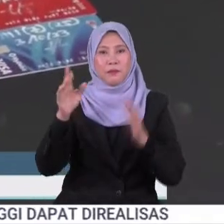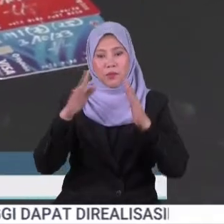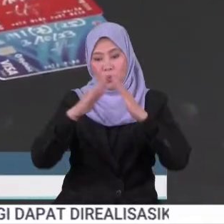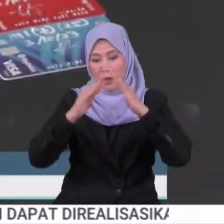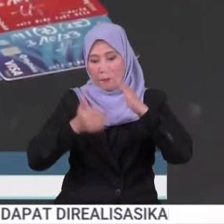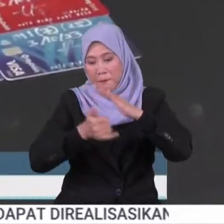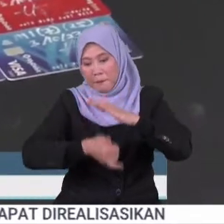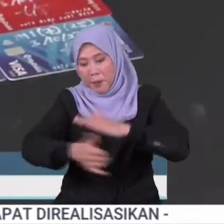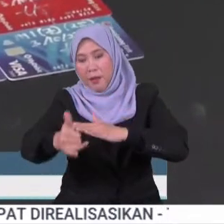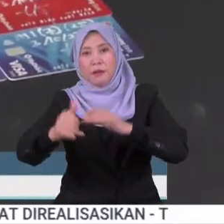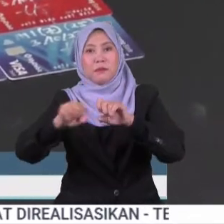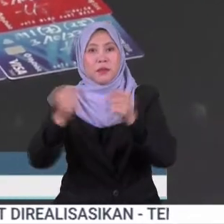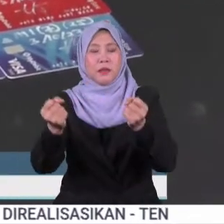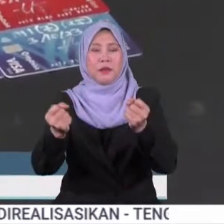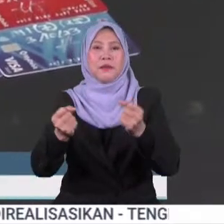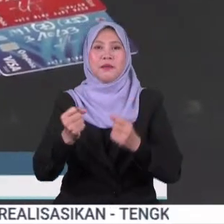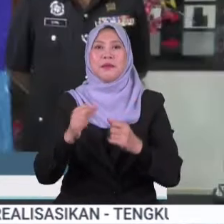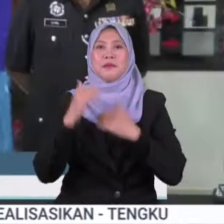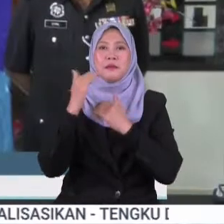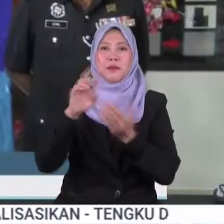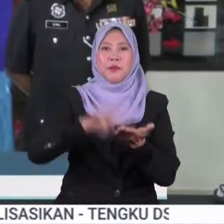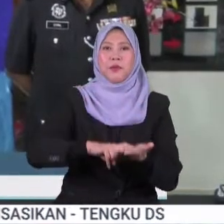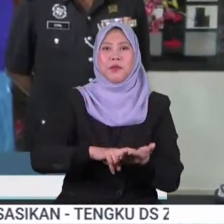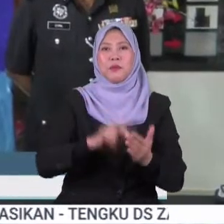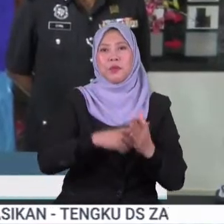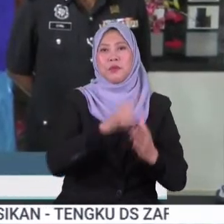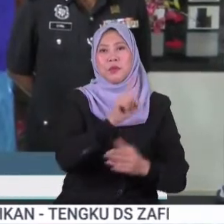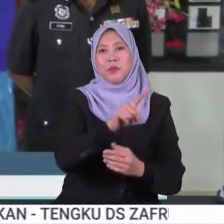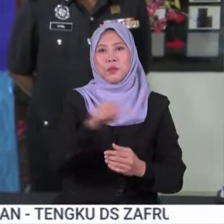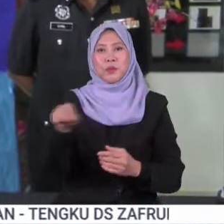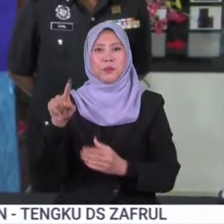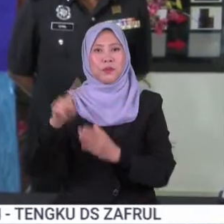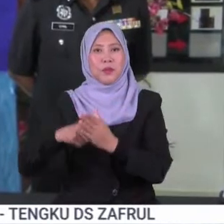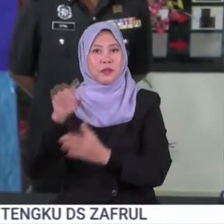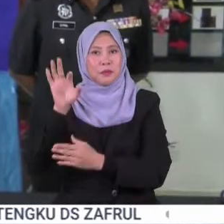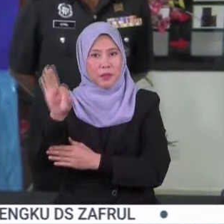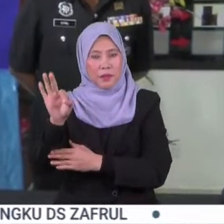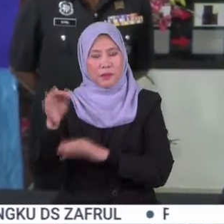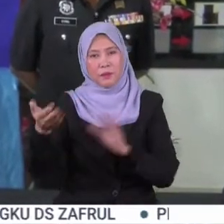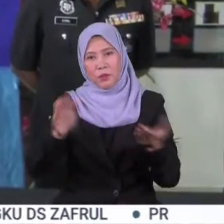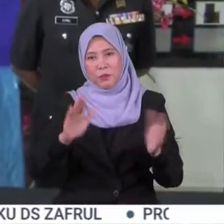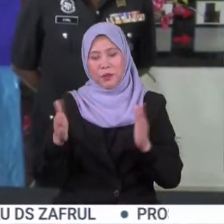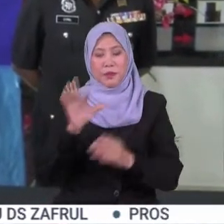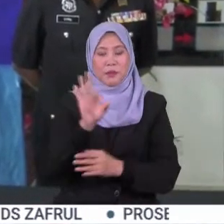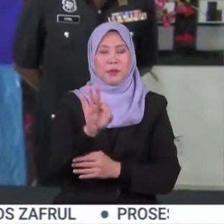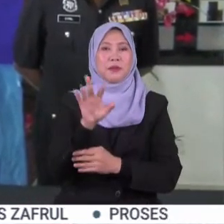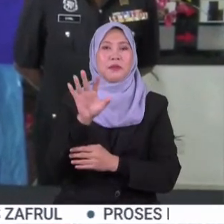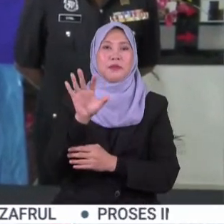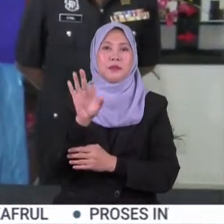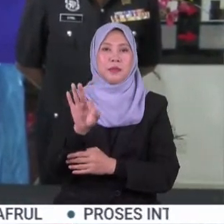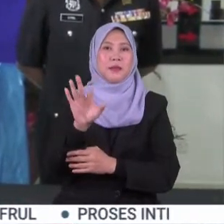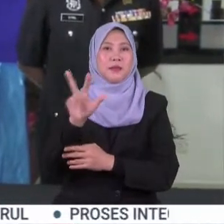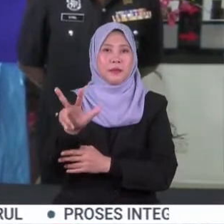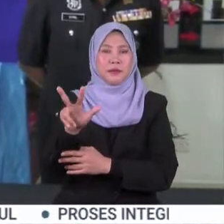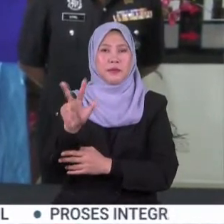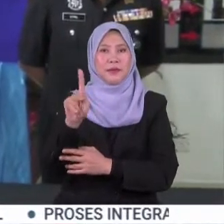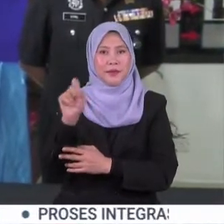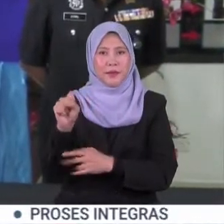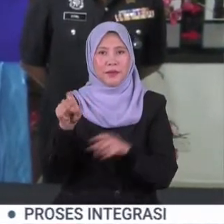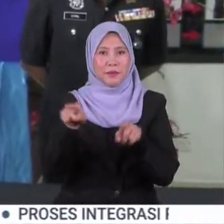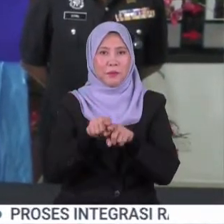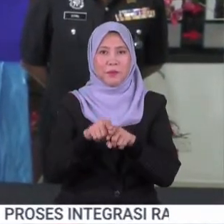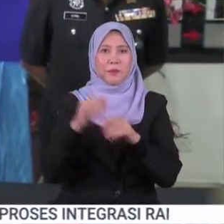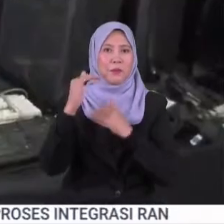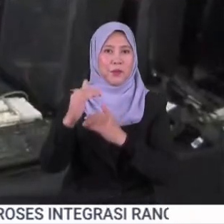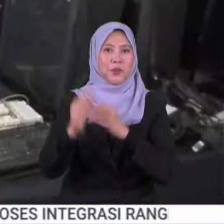rumah direkodkan bagi tempoh Januari hingga September tahun ini berbanding 993 kes bagi tempoh yang